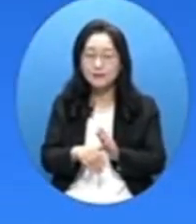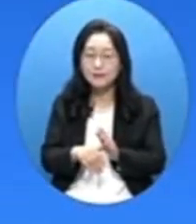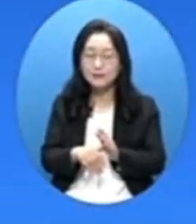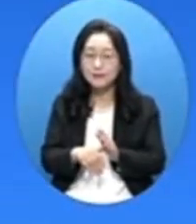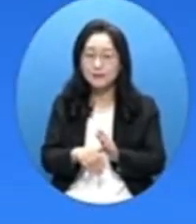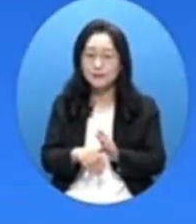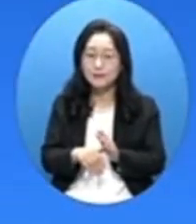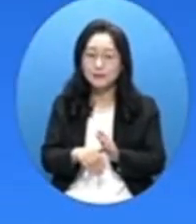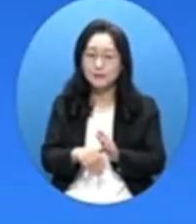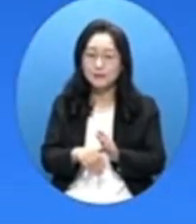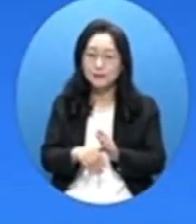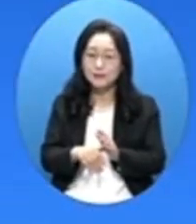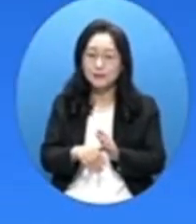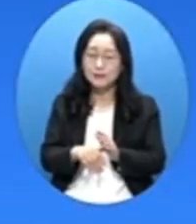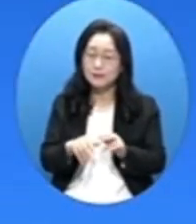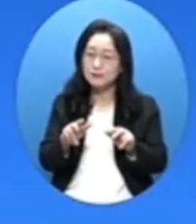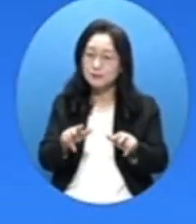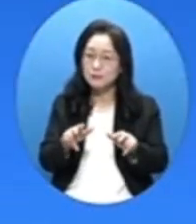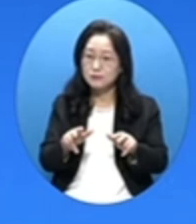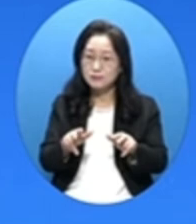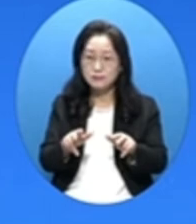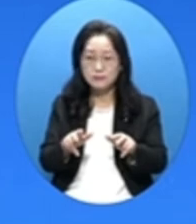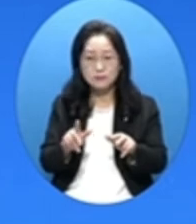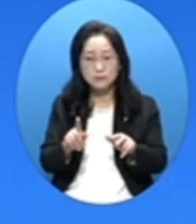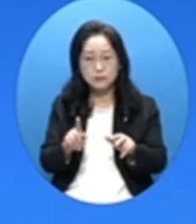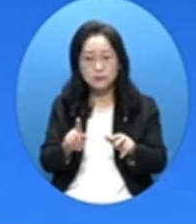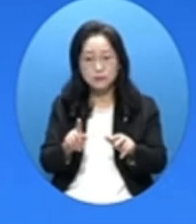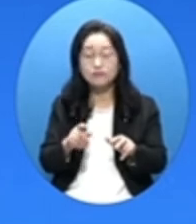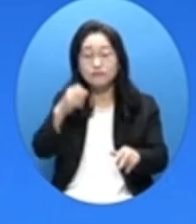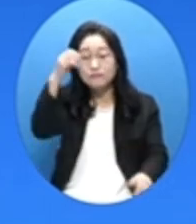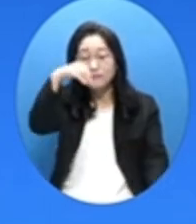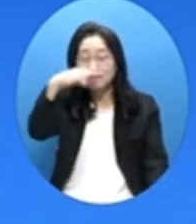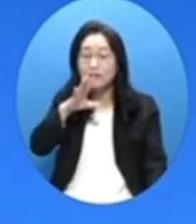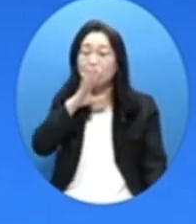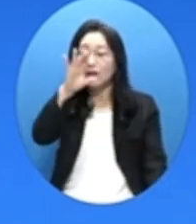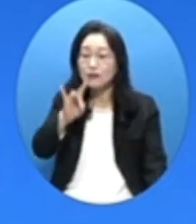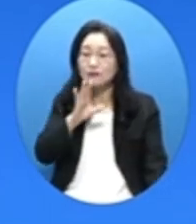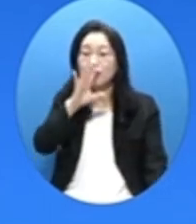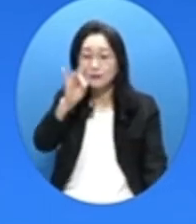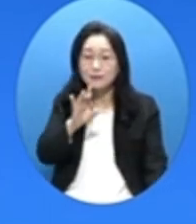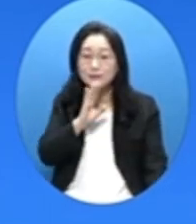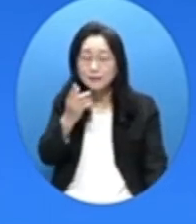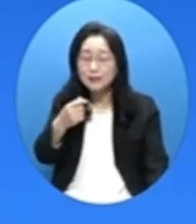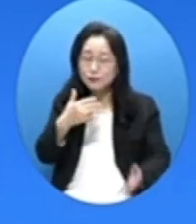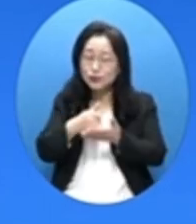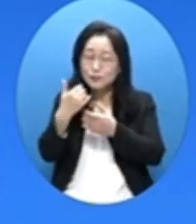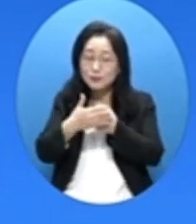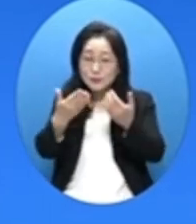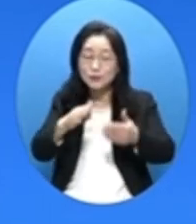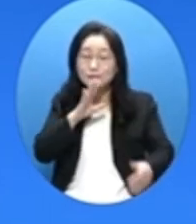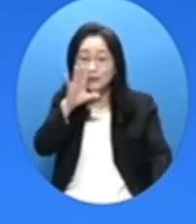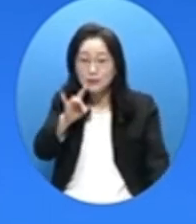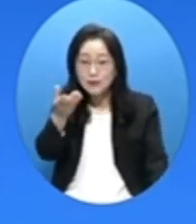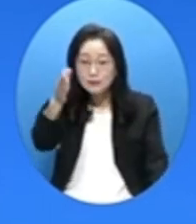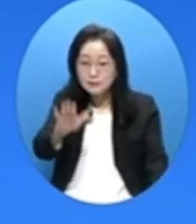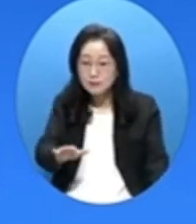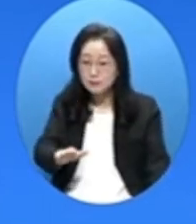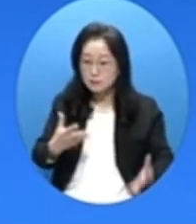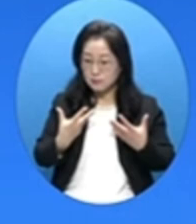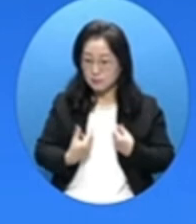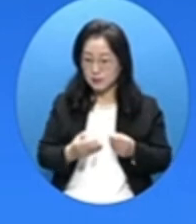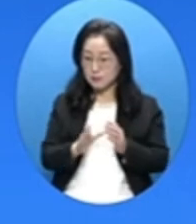중요성이라는 것은 큰 문제가 아닙니다 당연한 것입니다 그런데 절망의 상황에서